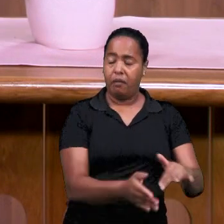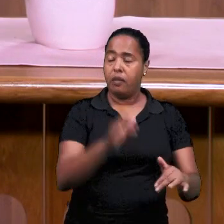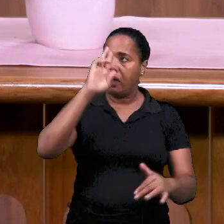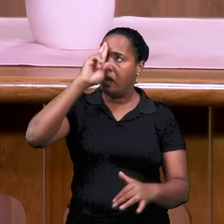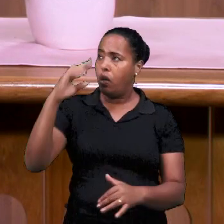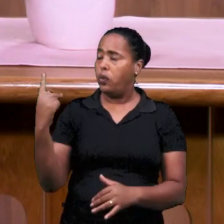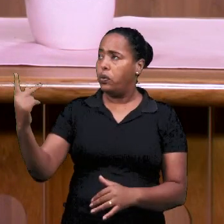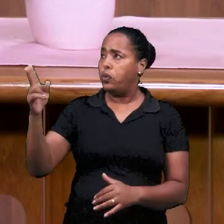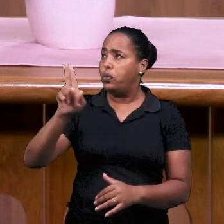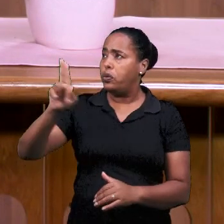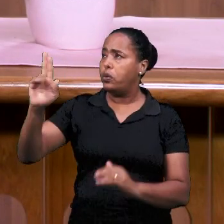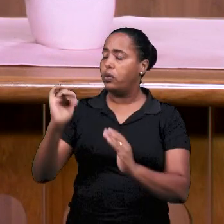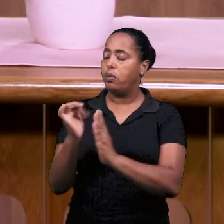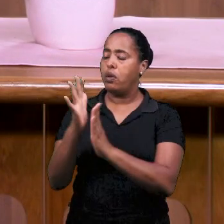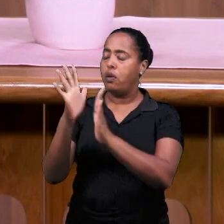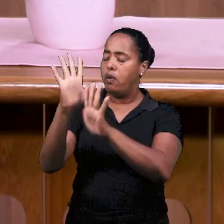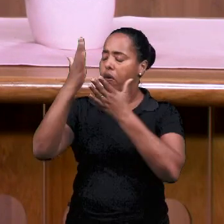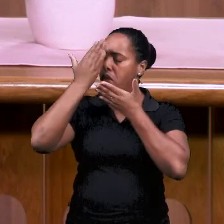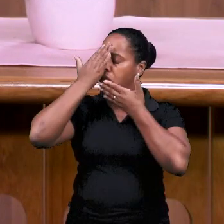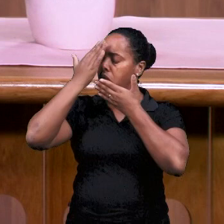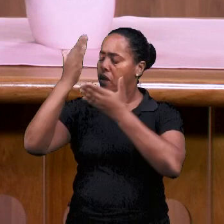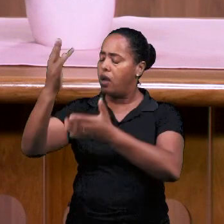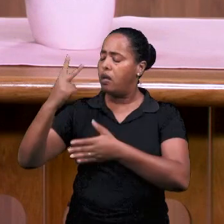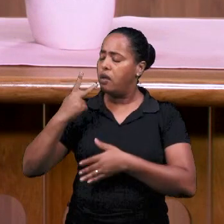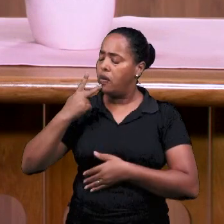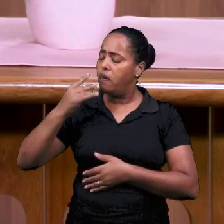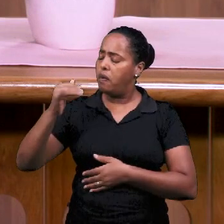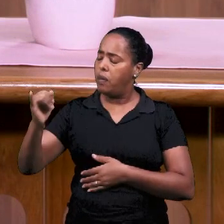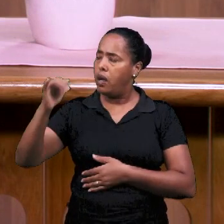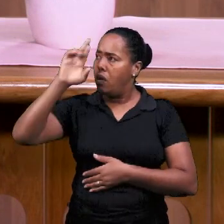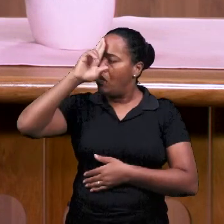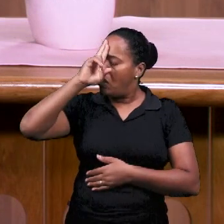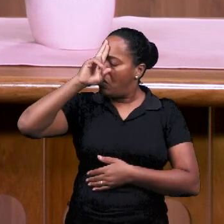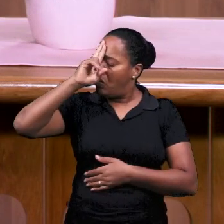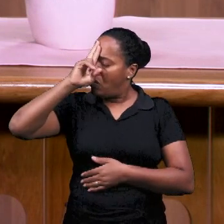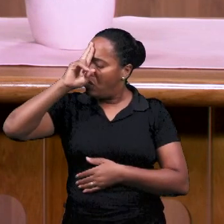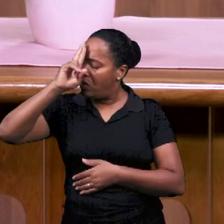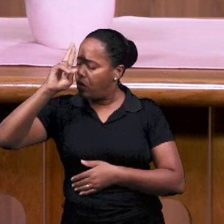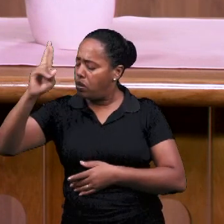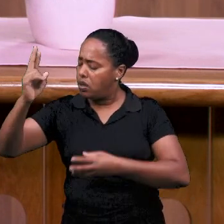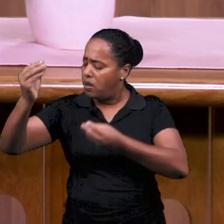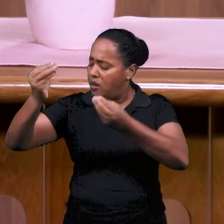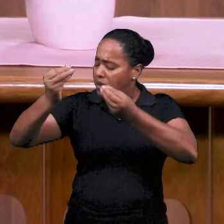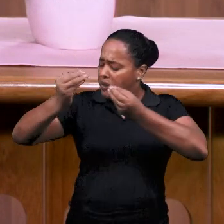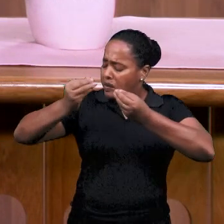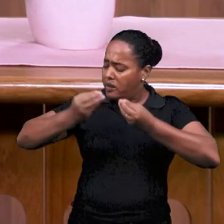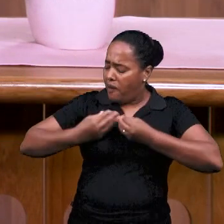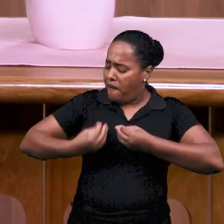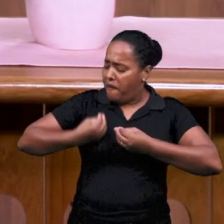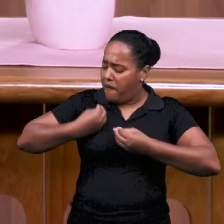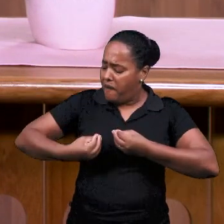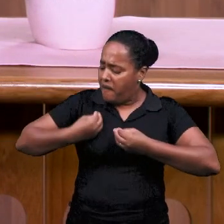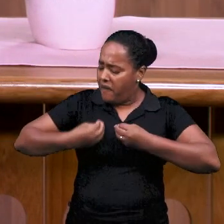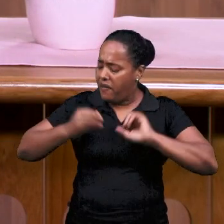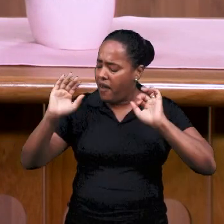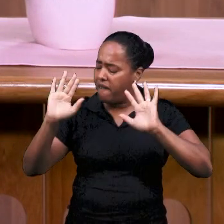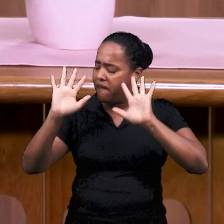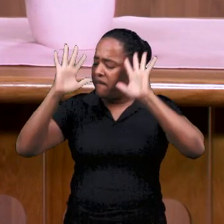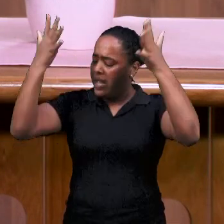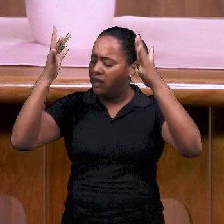matin. Seigneur, nous louons ton nom, nous te glorifions, Père, car tu nous as fait vivre cette